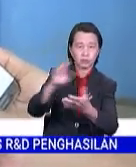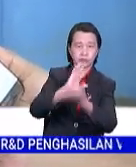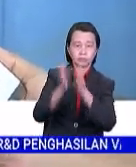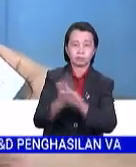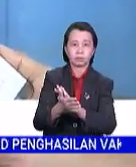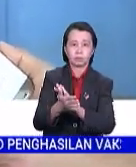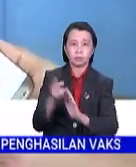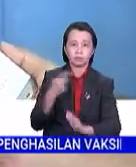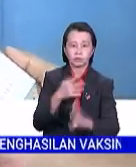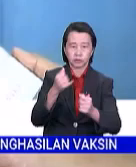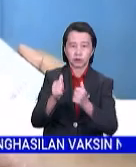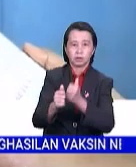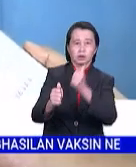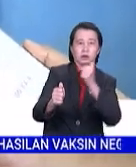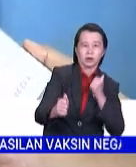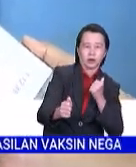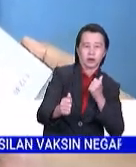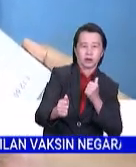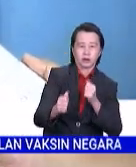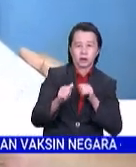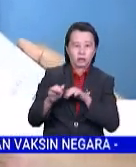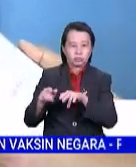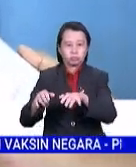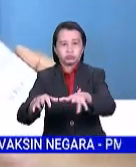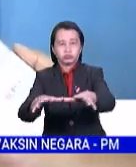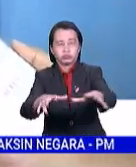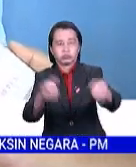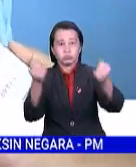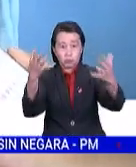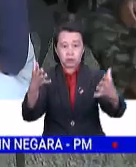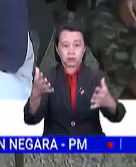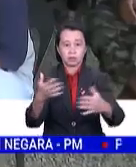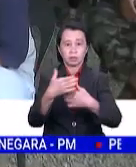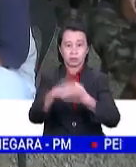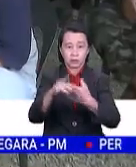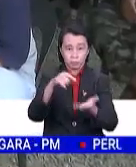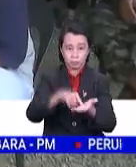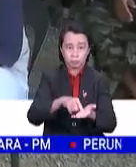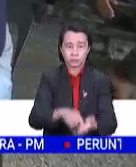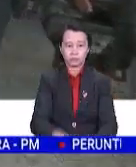supaya kita nak mengelakkan daripada penularan yang lebihlah selepas ni.